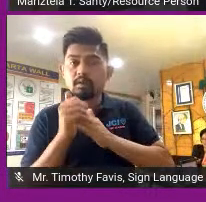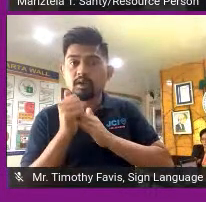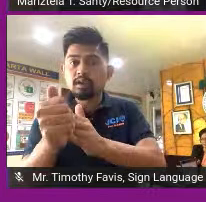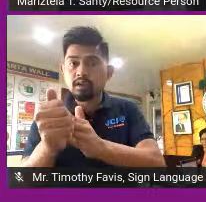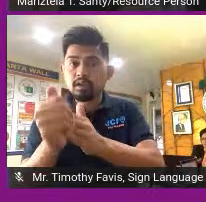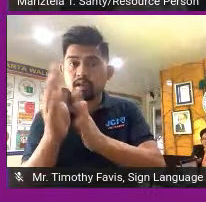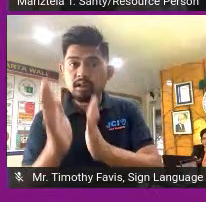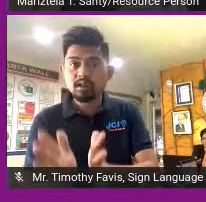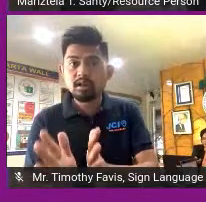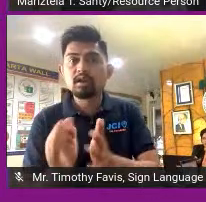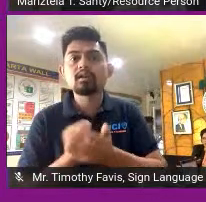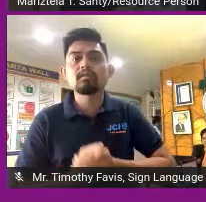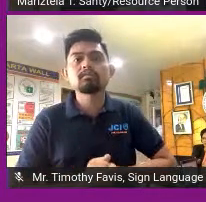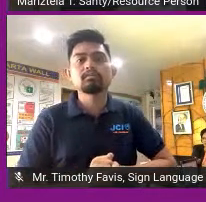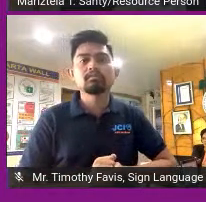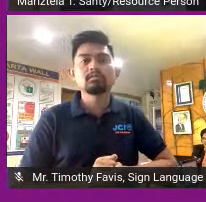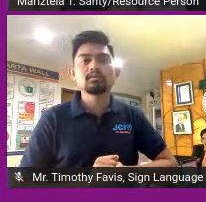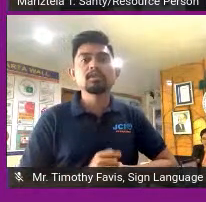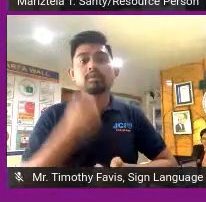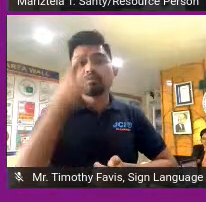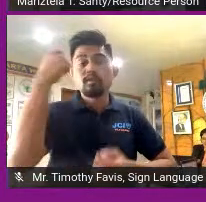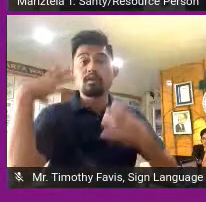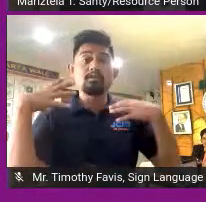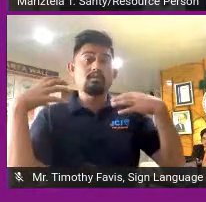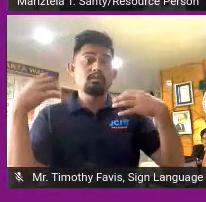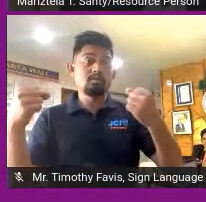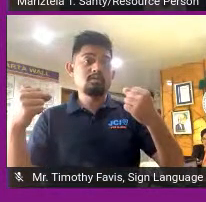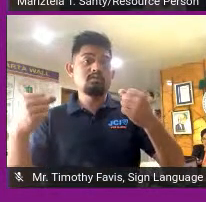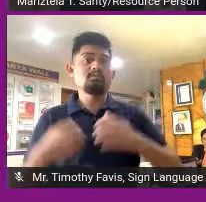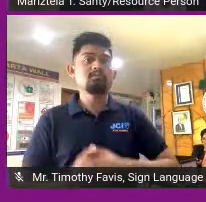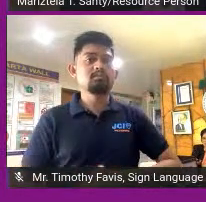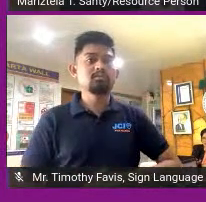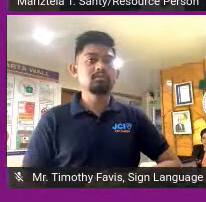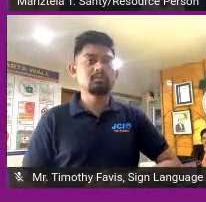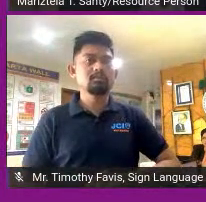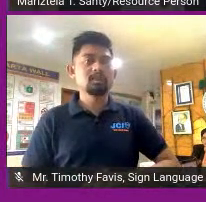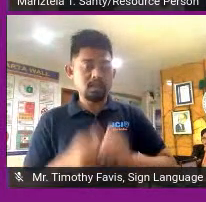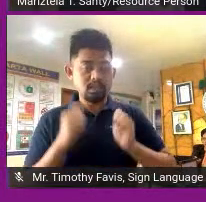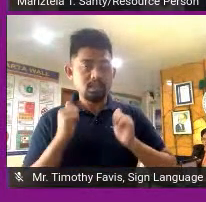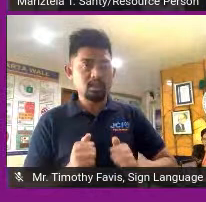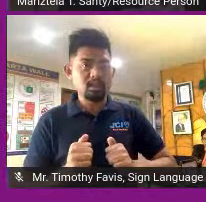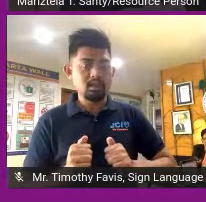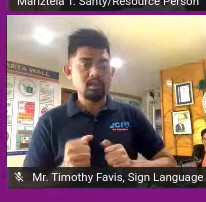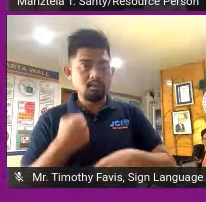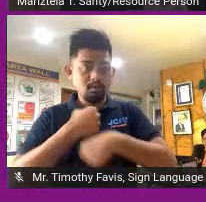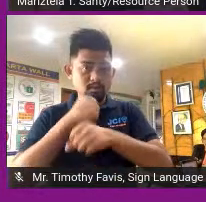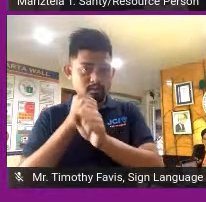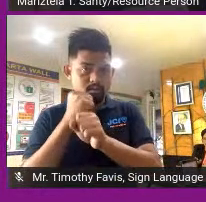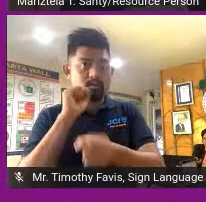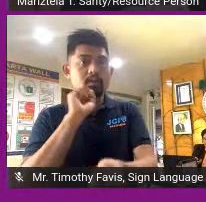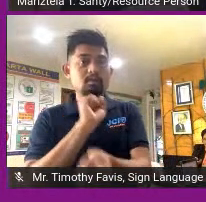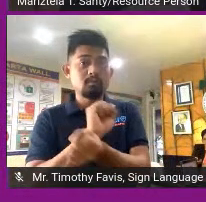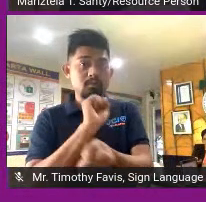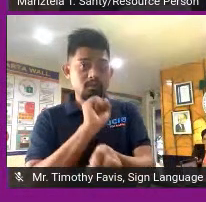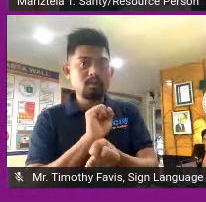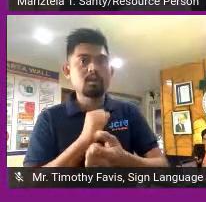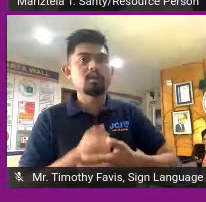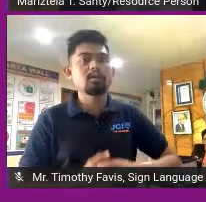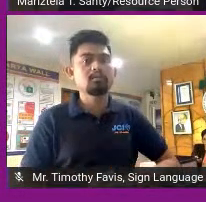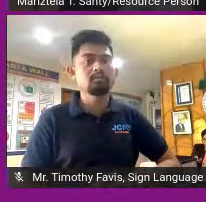business enterprises, social and political organizations, states, armies, and communities.